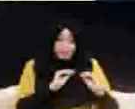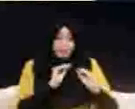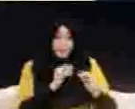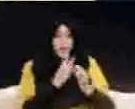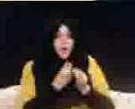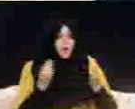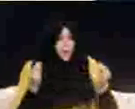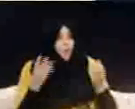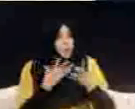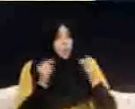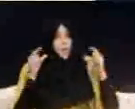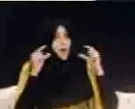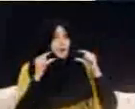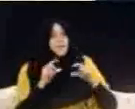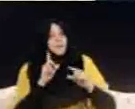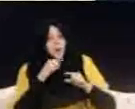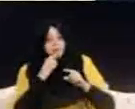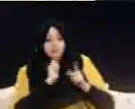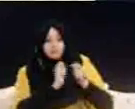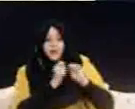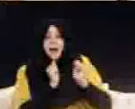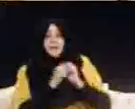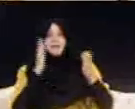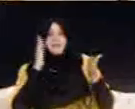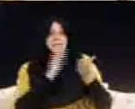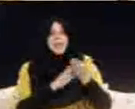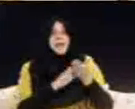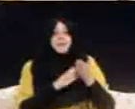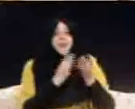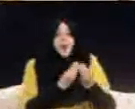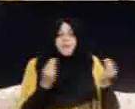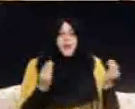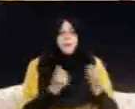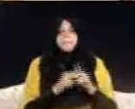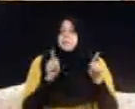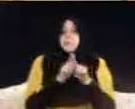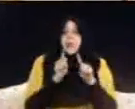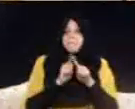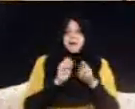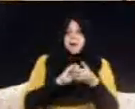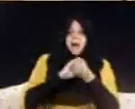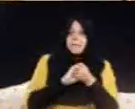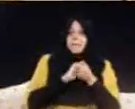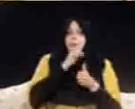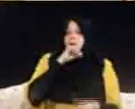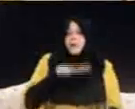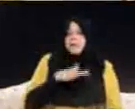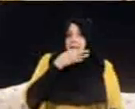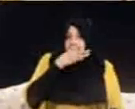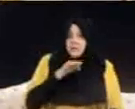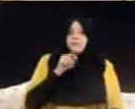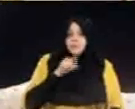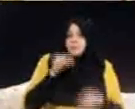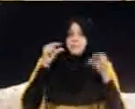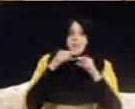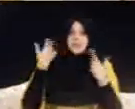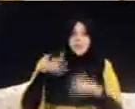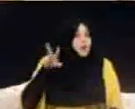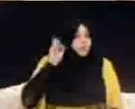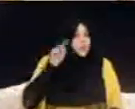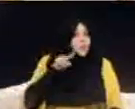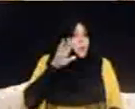الصغار. ومن الصحابة من رووا هذه الأحاديث وقد استمعوا إليها